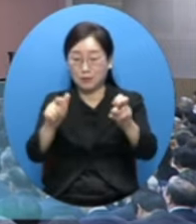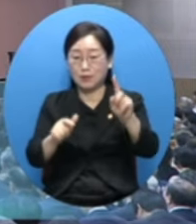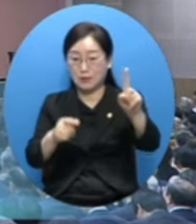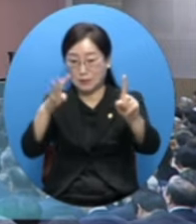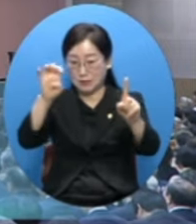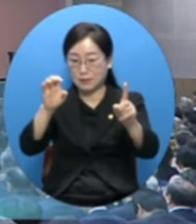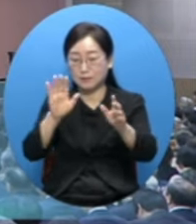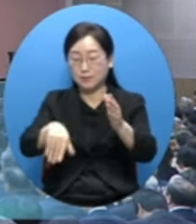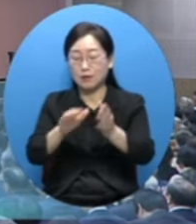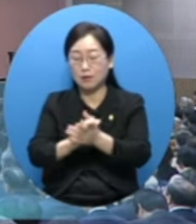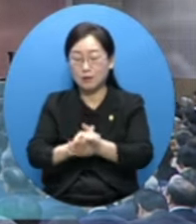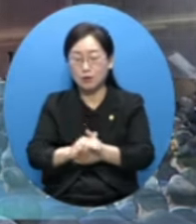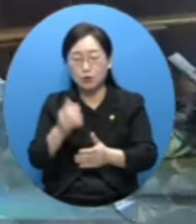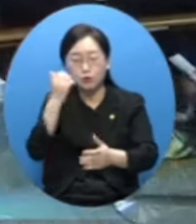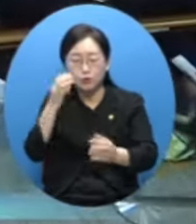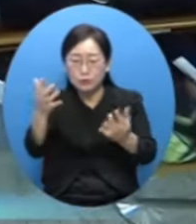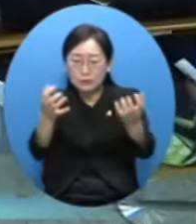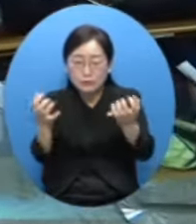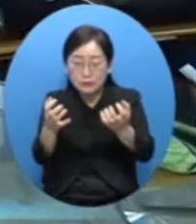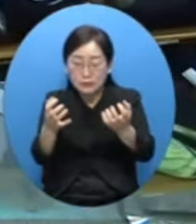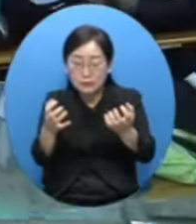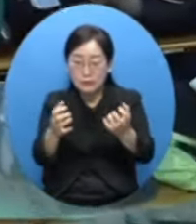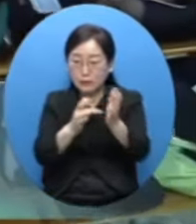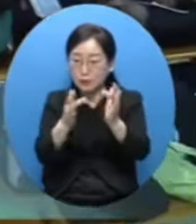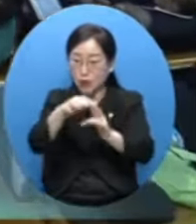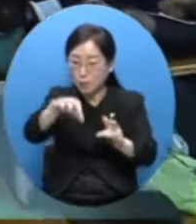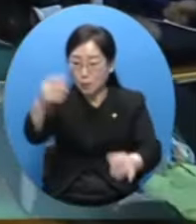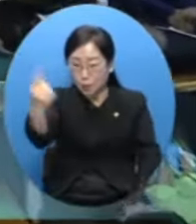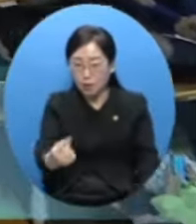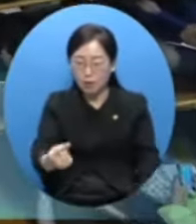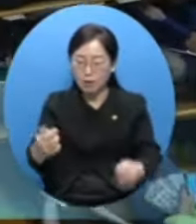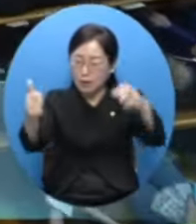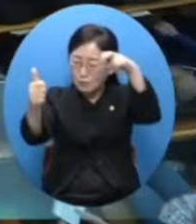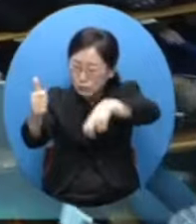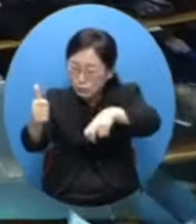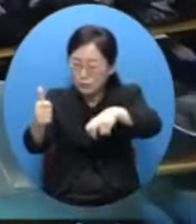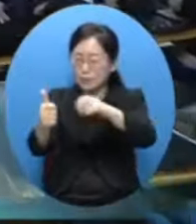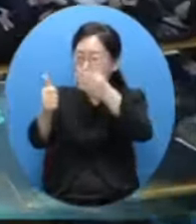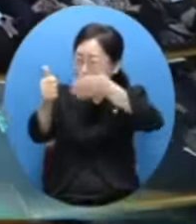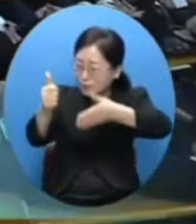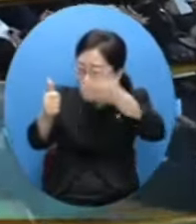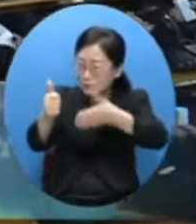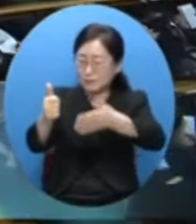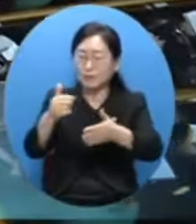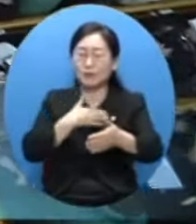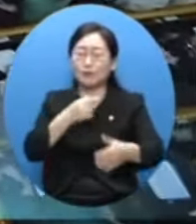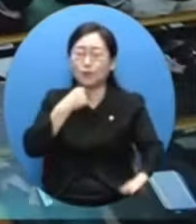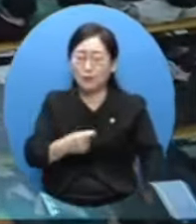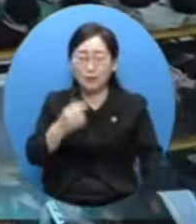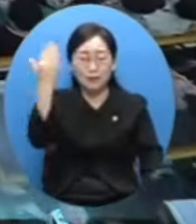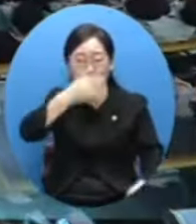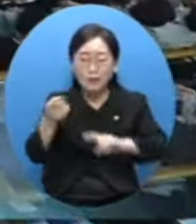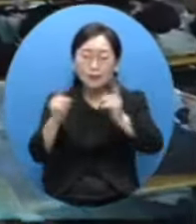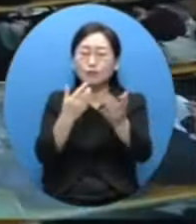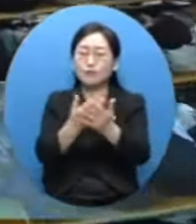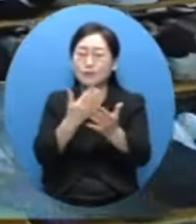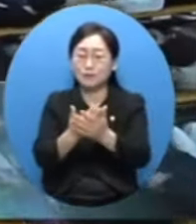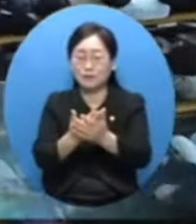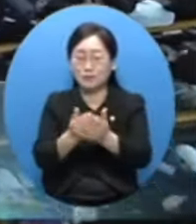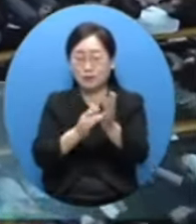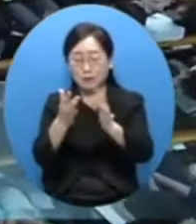한 나병 환자가 예수께 와서 꿇어 엎드려 간구하여 이르되 원하시면 저를 깨끗하게 하실 수 있나이다.